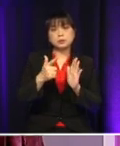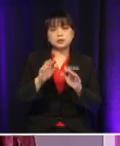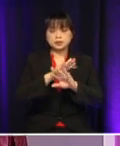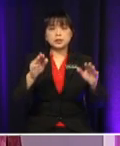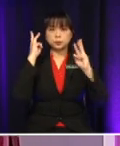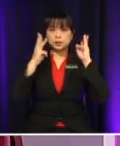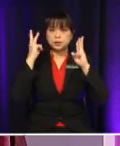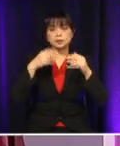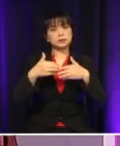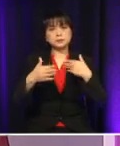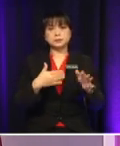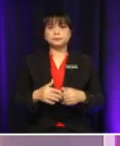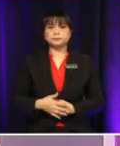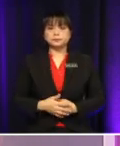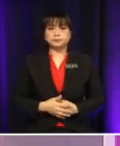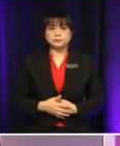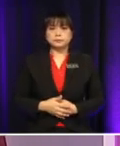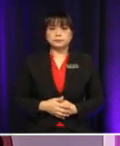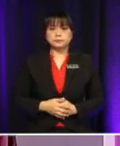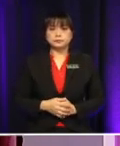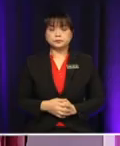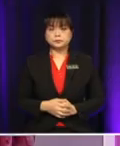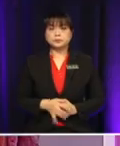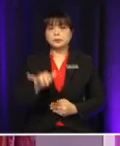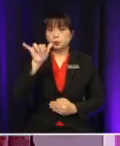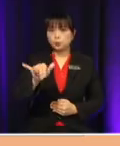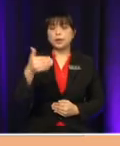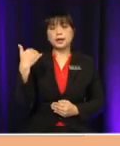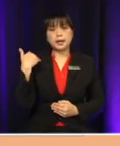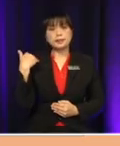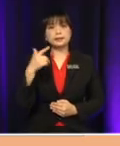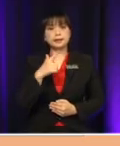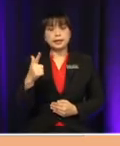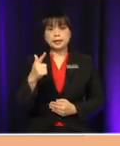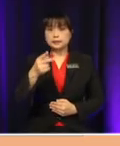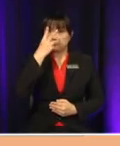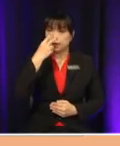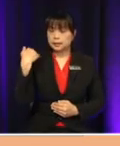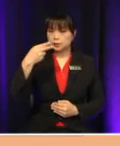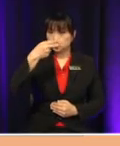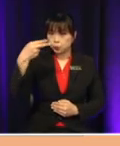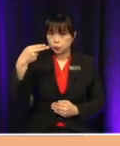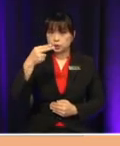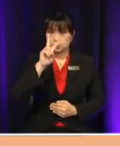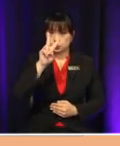oke so ini adalah monosakarida Why adalah Day sekali nampak dia ada dua